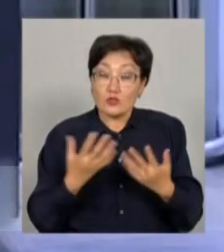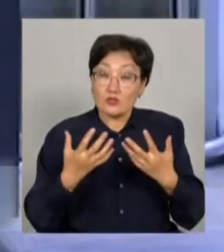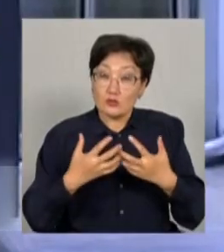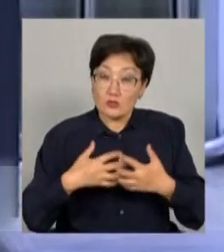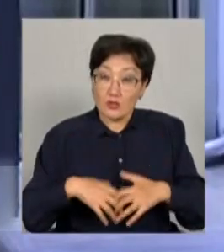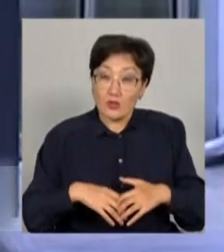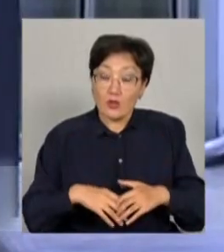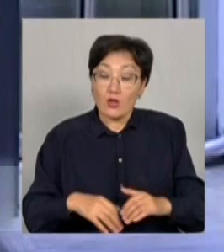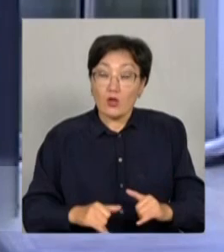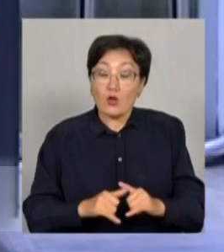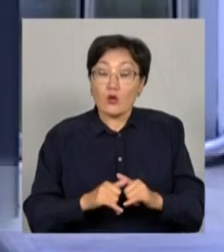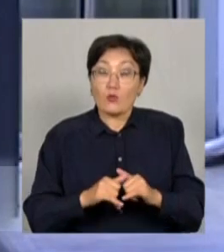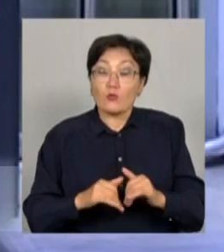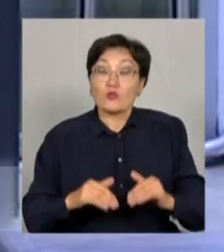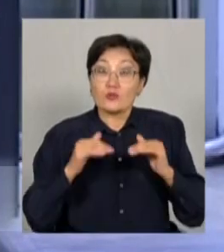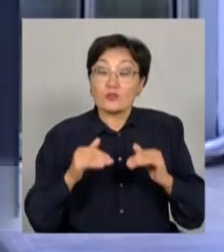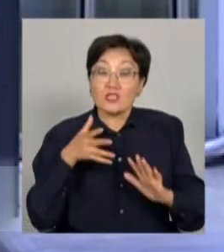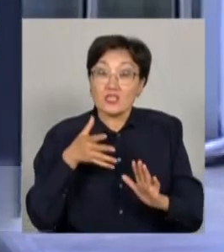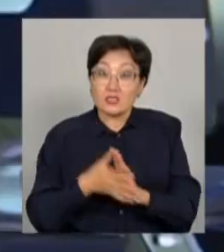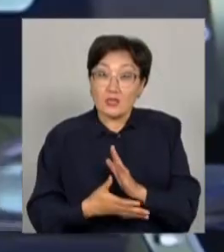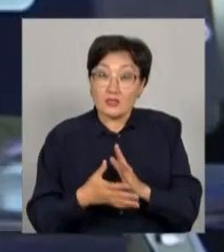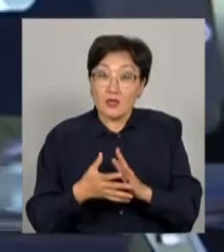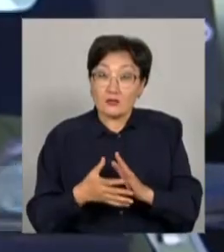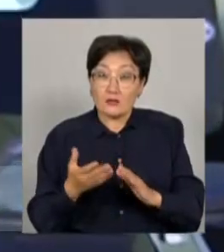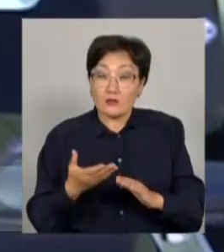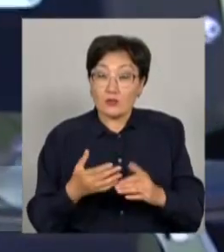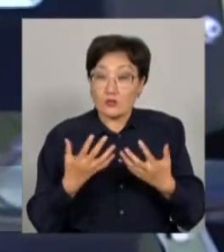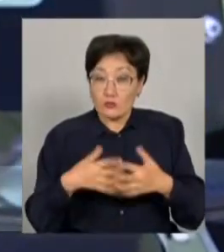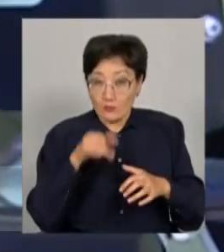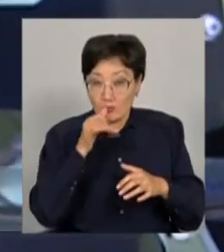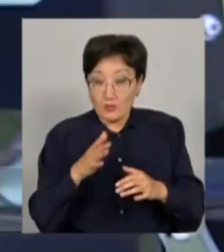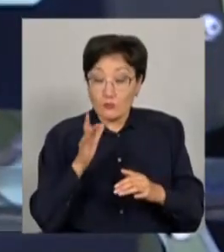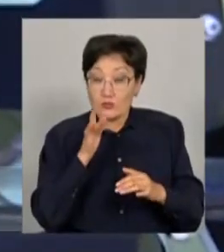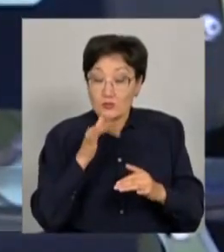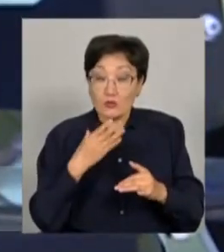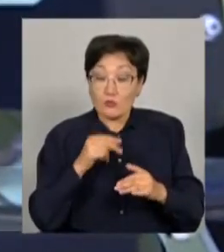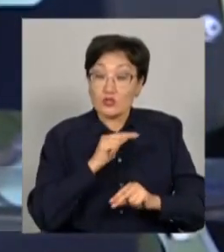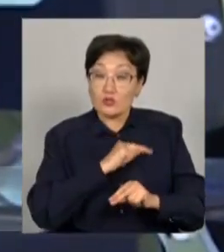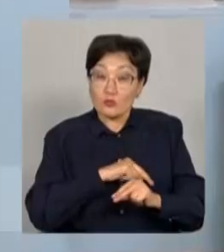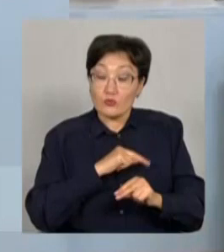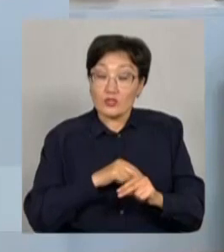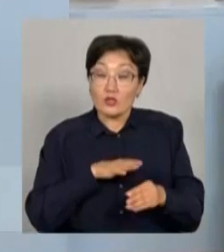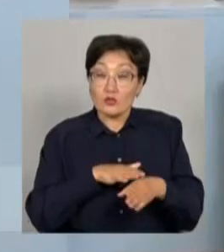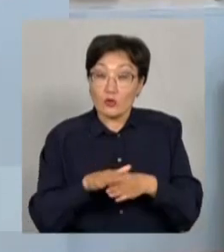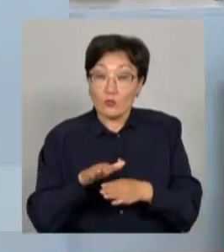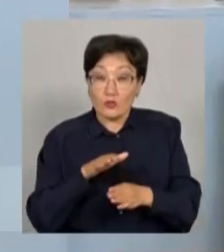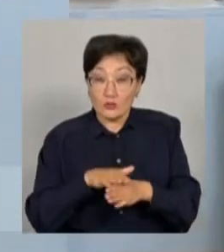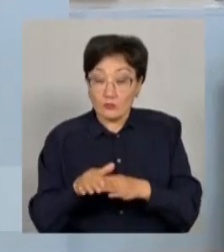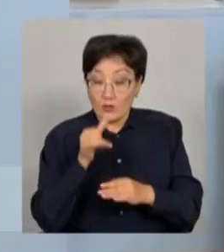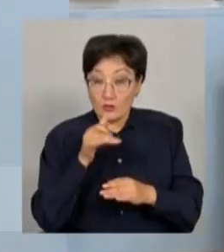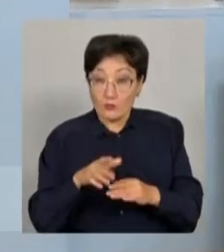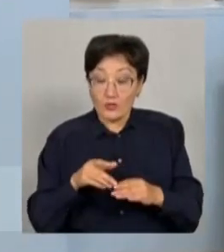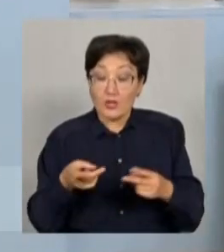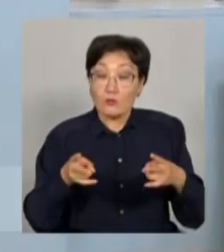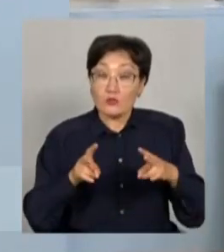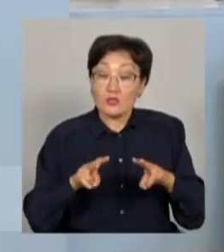өсіп келе жатқан шығындарын көтер алмай отыр. Сол себепті сақтандыру қоры алдағы уақытта өз міндеттемелерін толық орындай алмай қалуы мүмкін